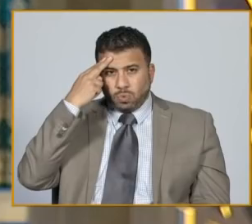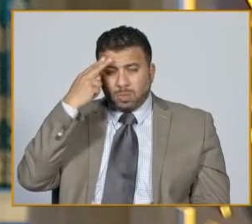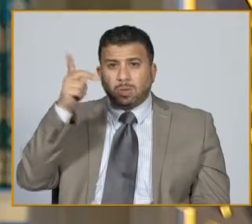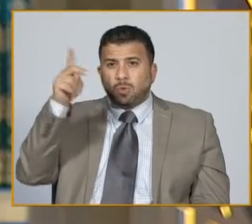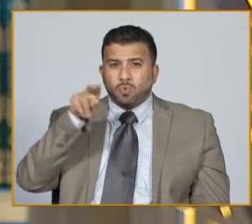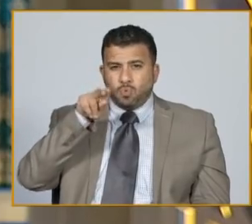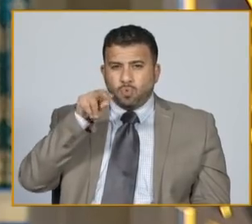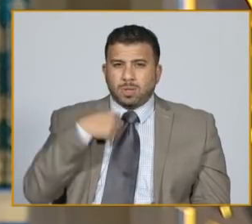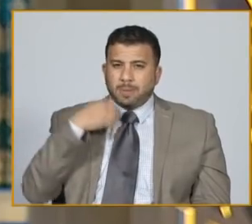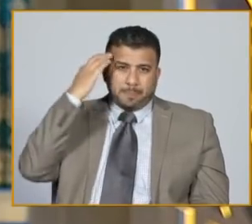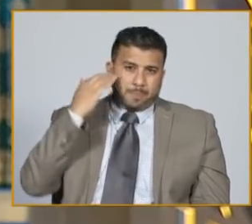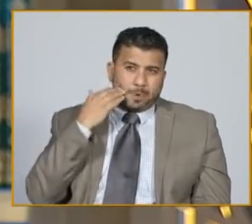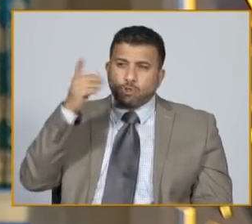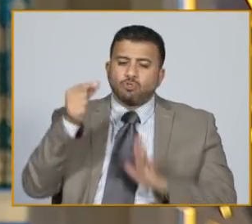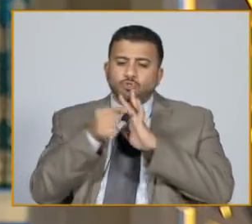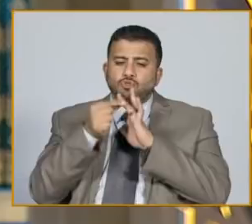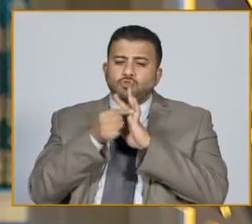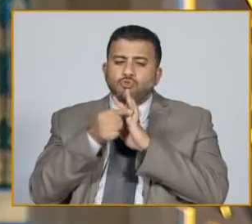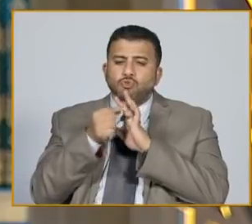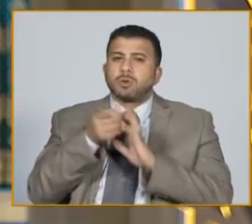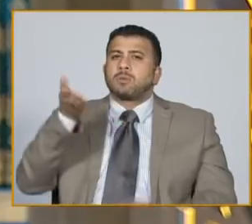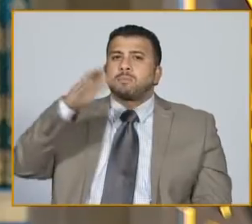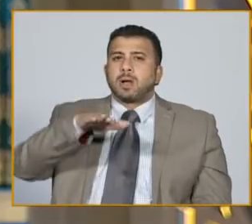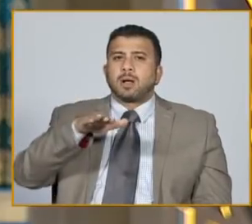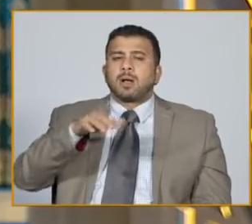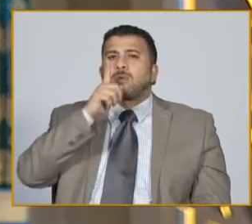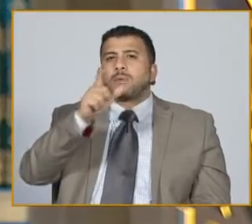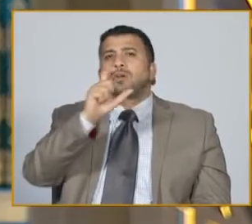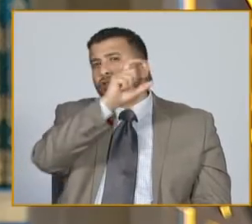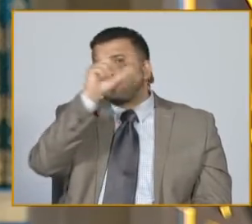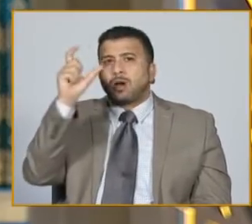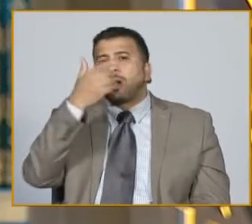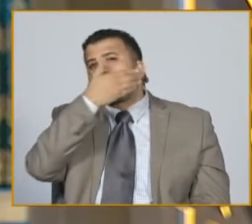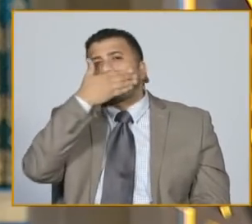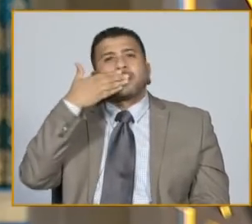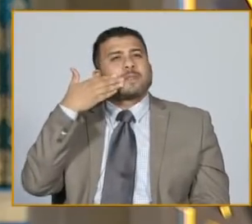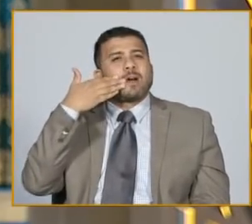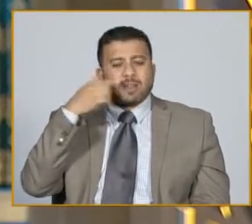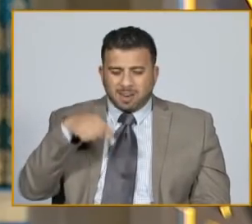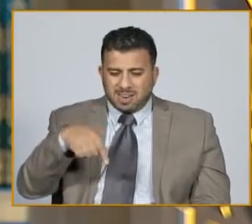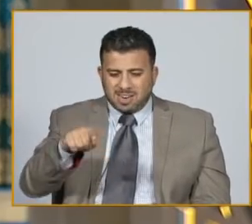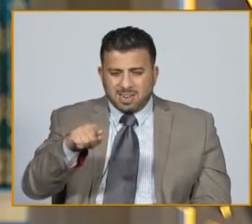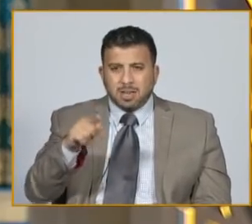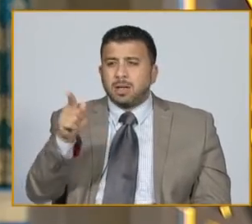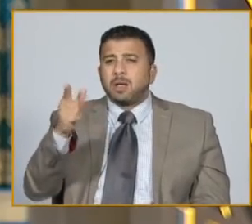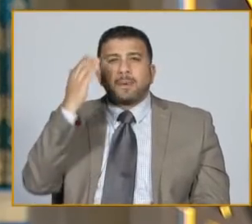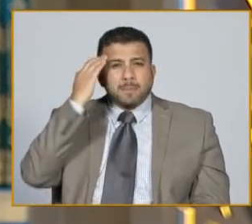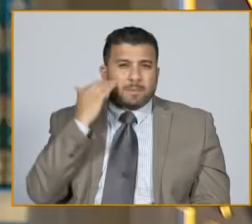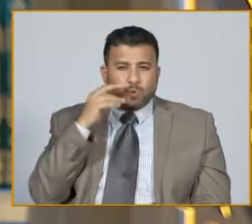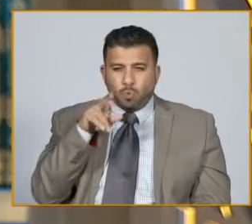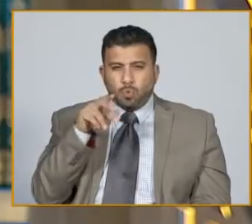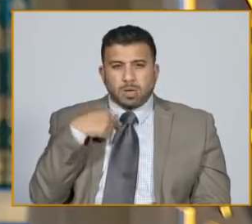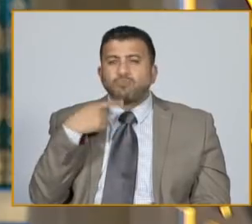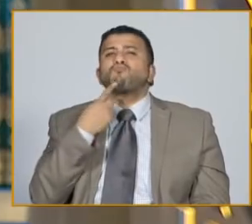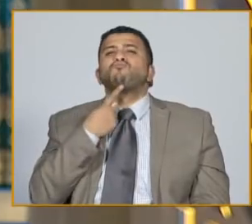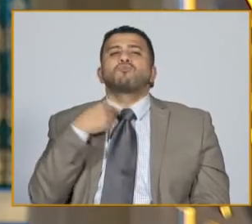رمضان أن تذهب إلى الحرم وتصلي مثلا التراويح هناك؟ الجواب لا، بالنسبة للمرأة المعتدة